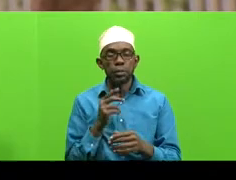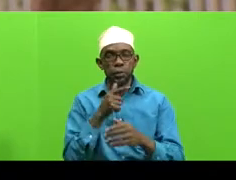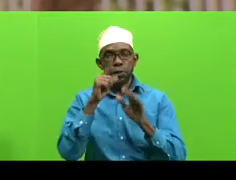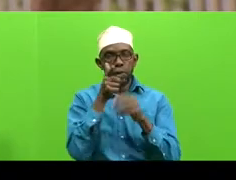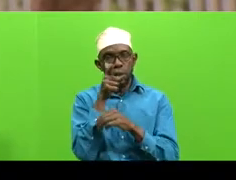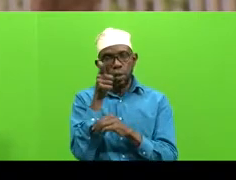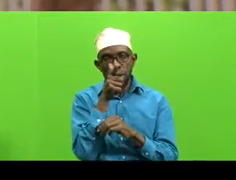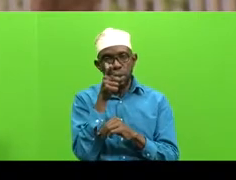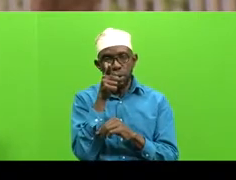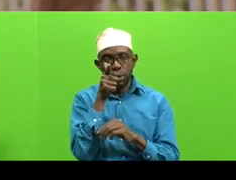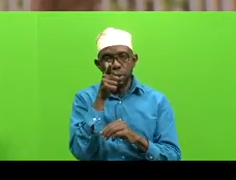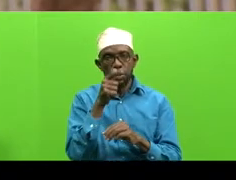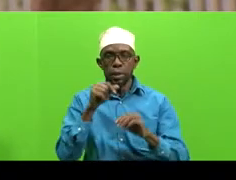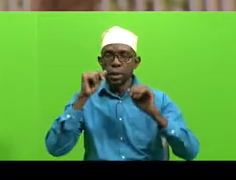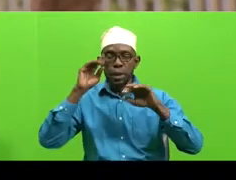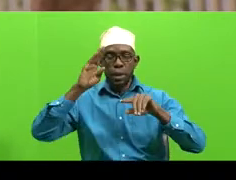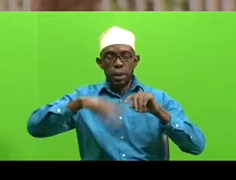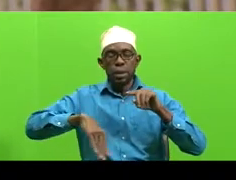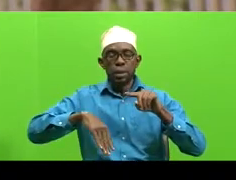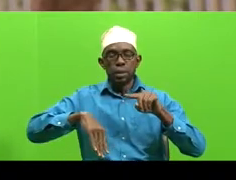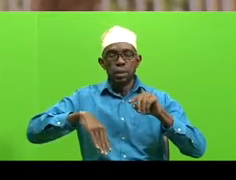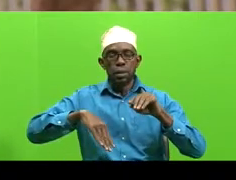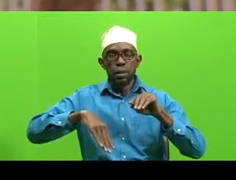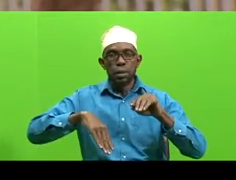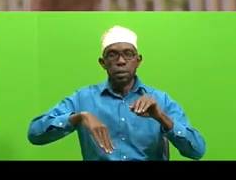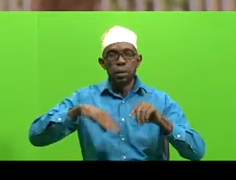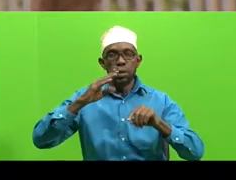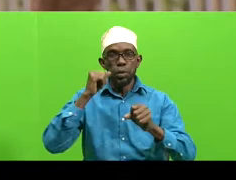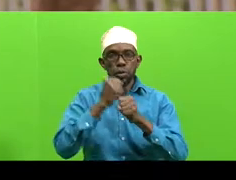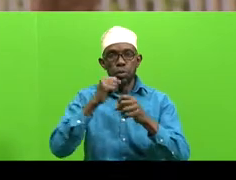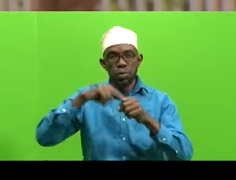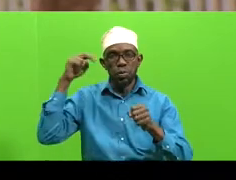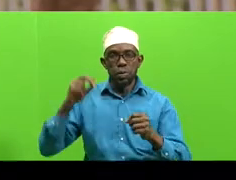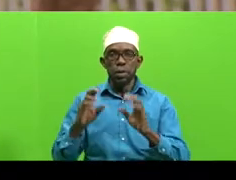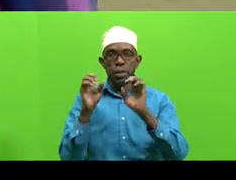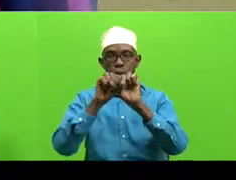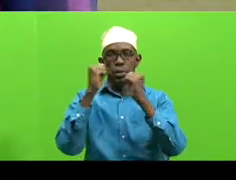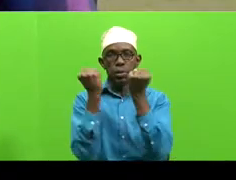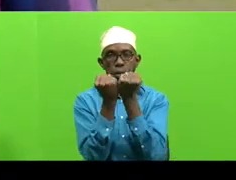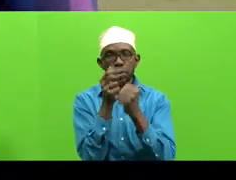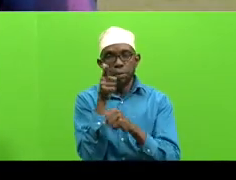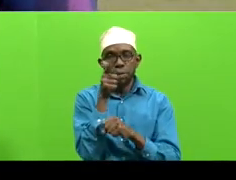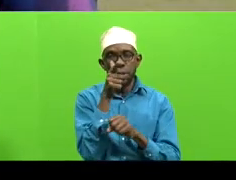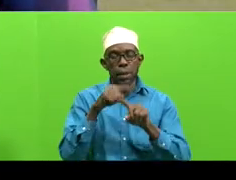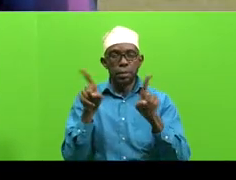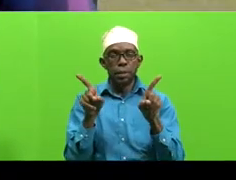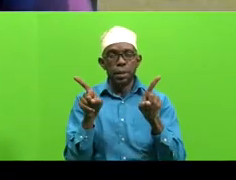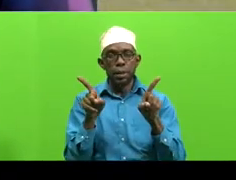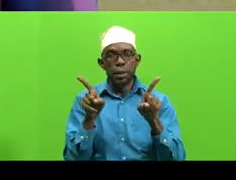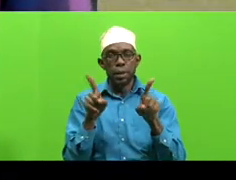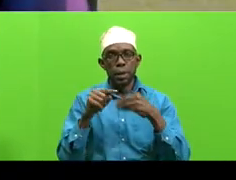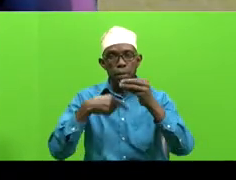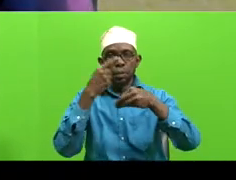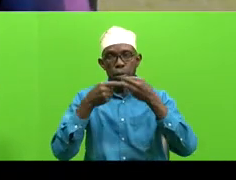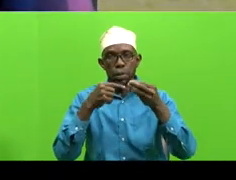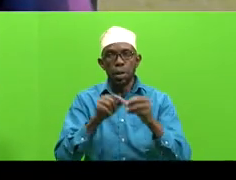that we can't, you know, we can't do away with social media. But according to our ethos